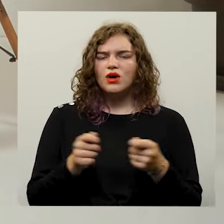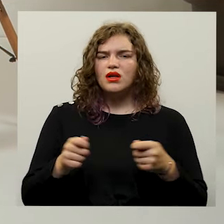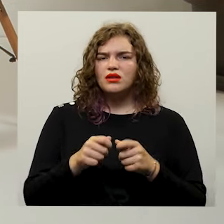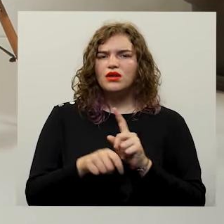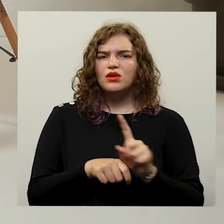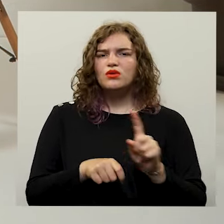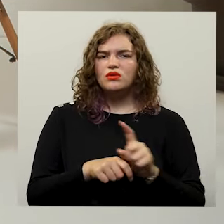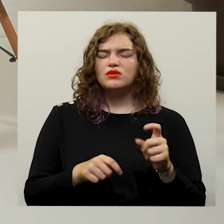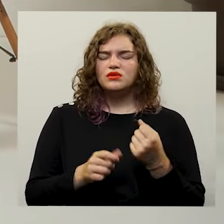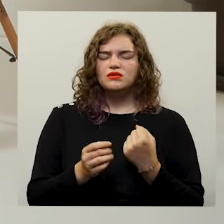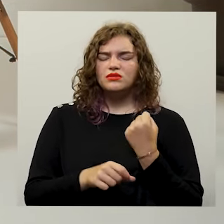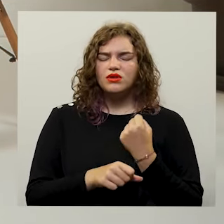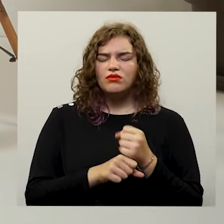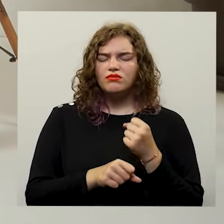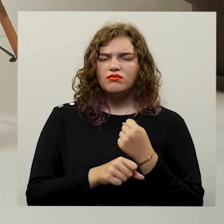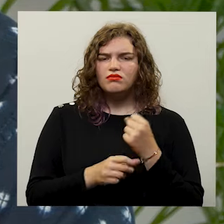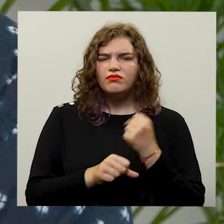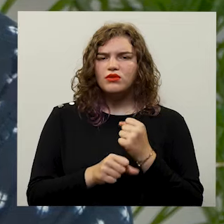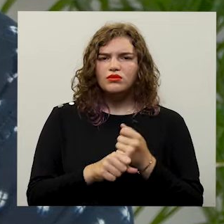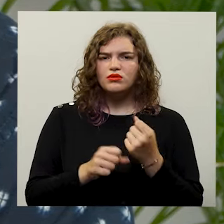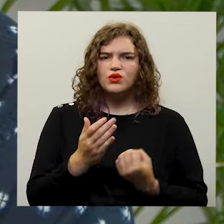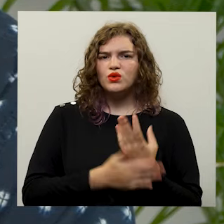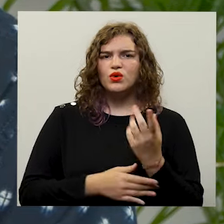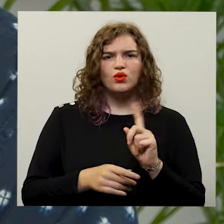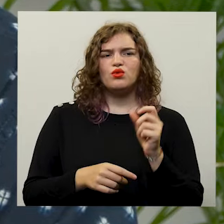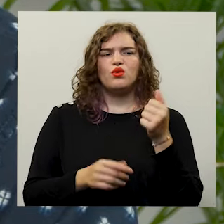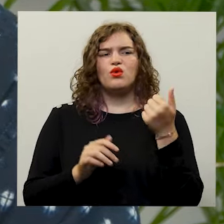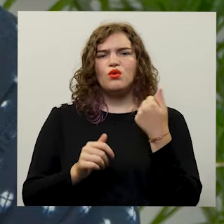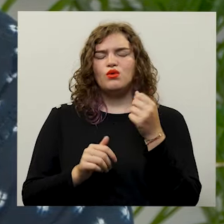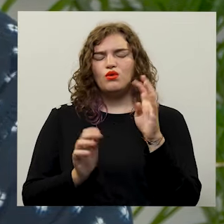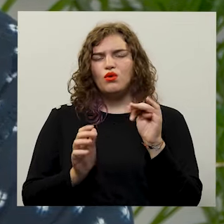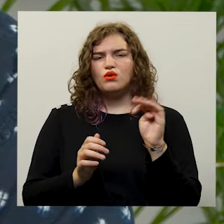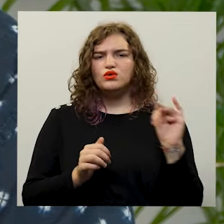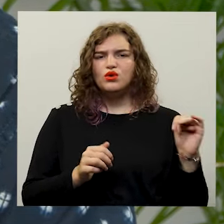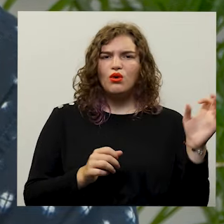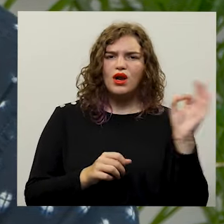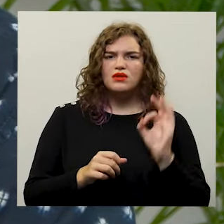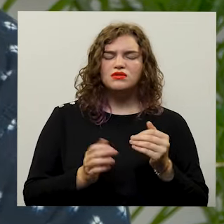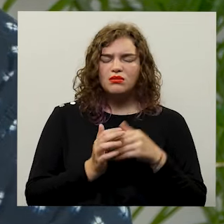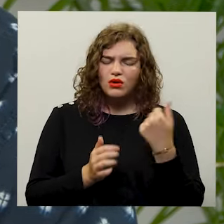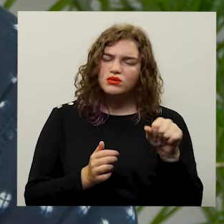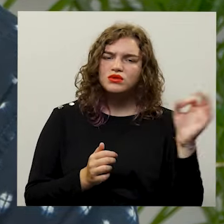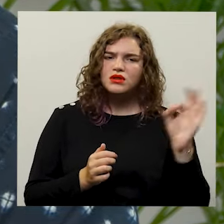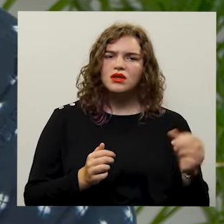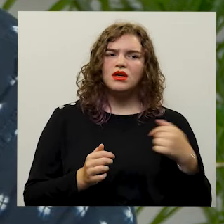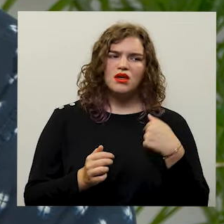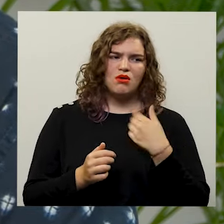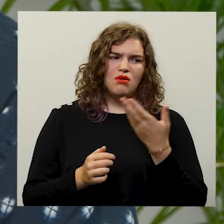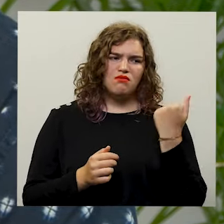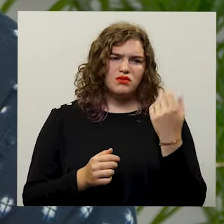Nu 99,99%, totul. Asta. Și era vreo 70%,